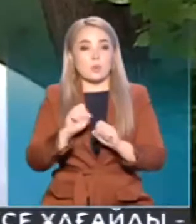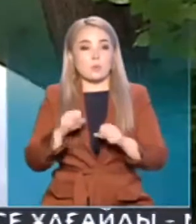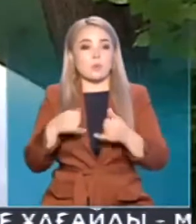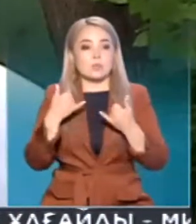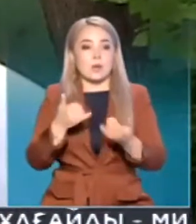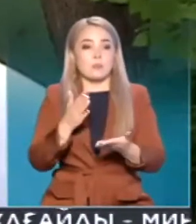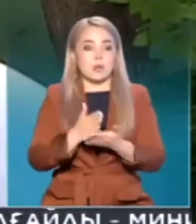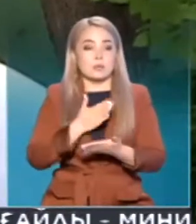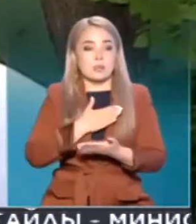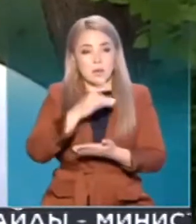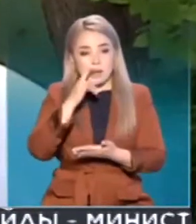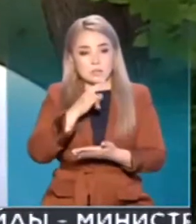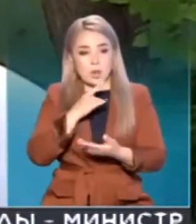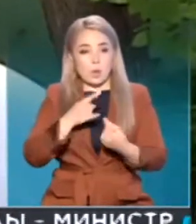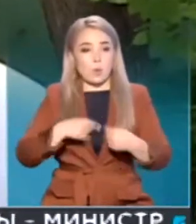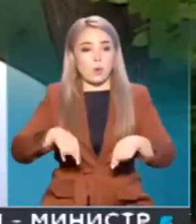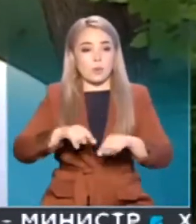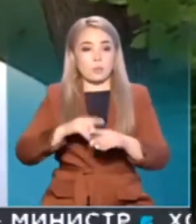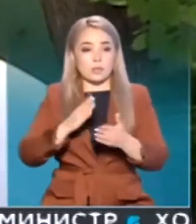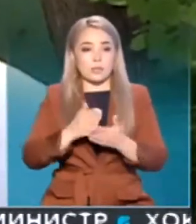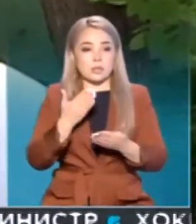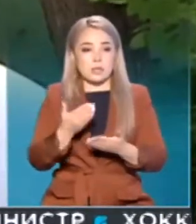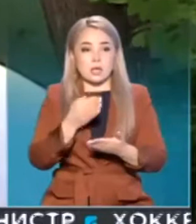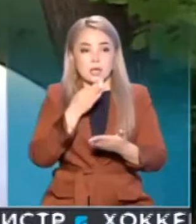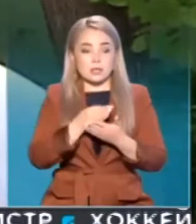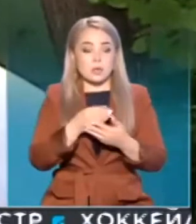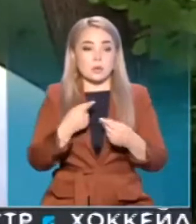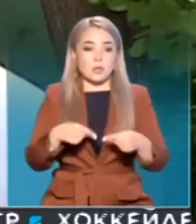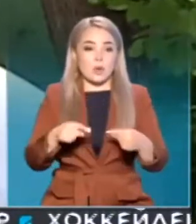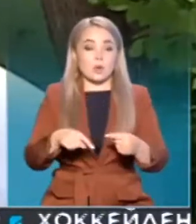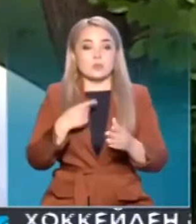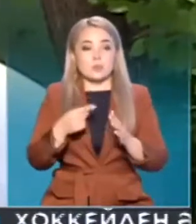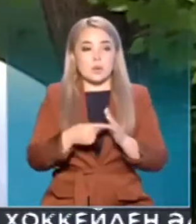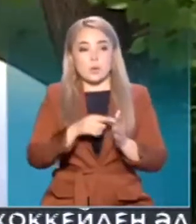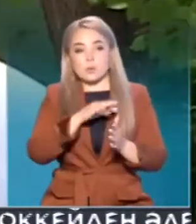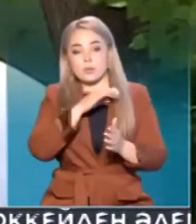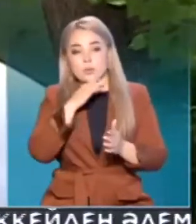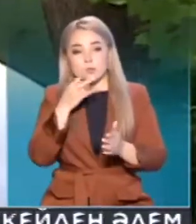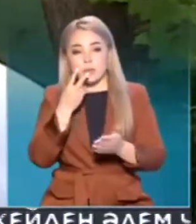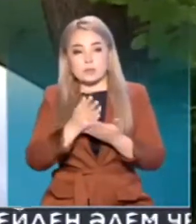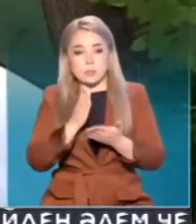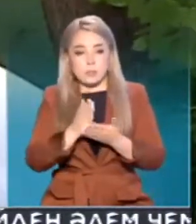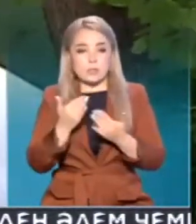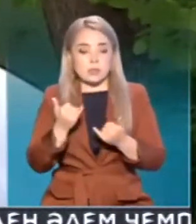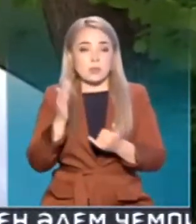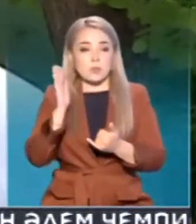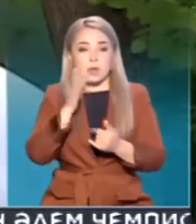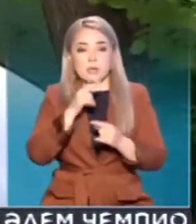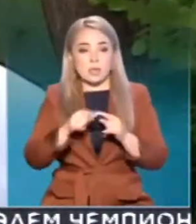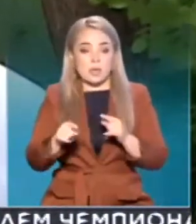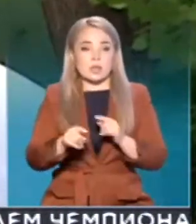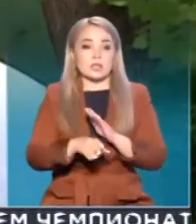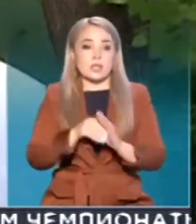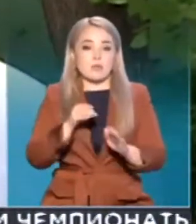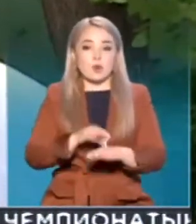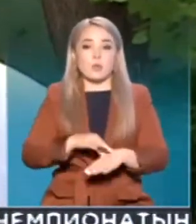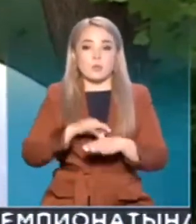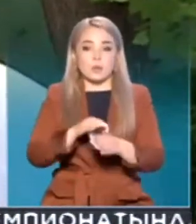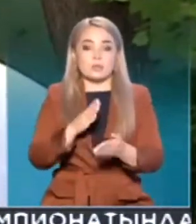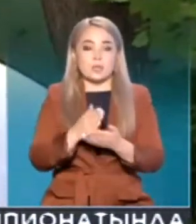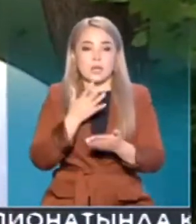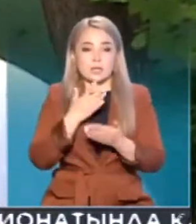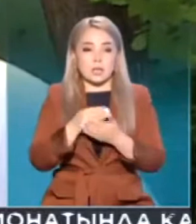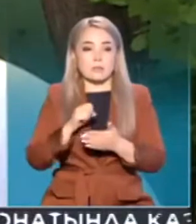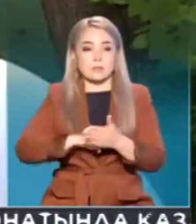отыр. Біздің қазіргі қоғамда түйіні тарқалмай келе жатқан түйткілді мәселелер көп. Алда болатын референдум аталған мәселелерді шешуде